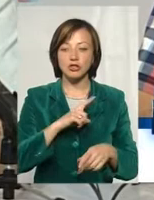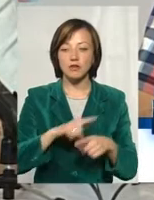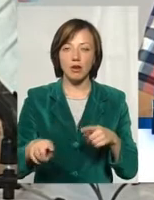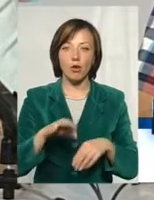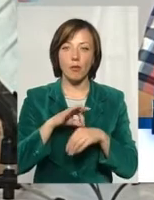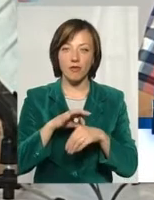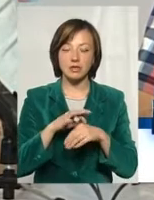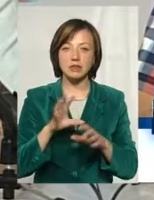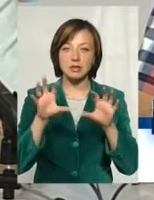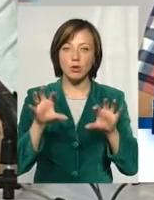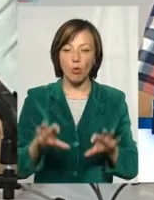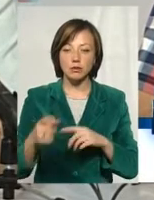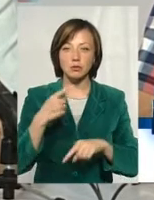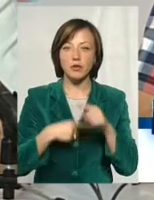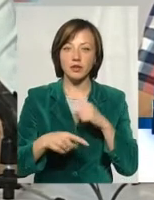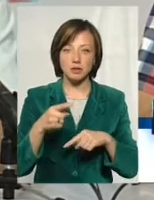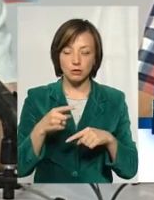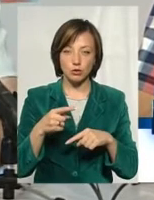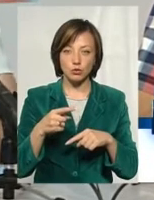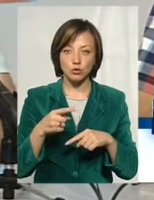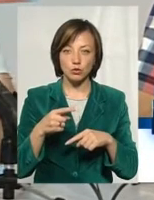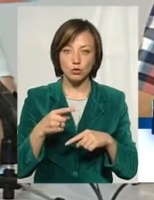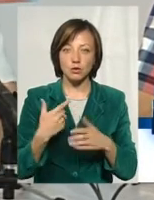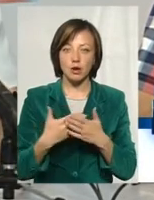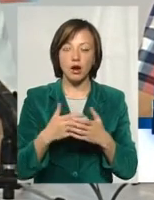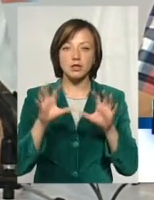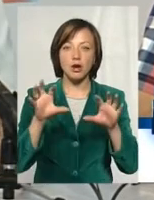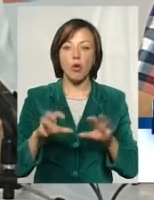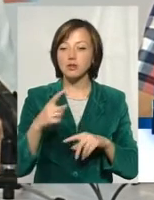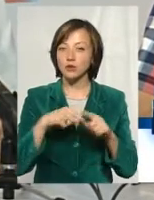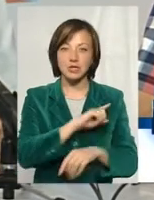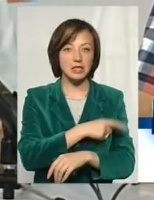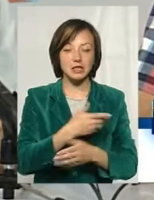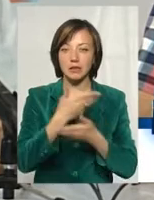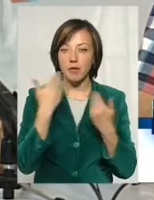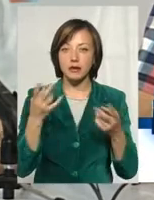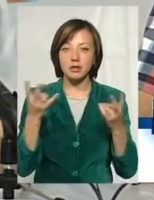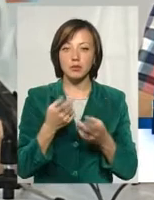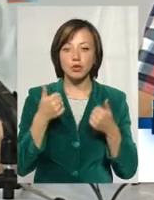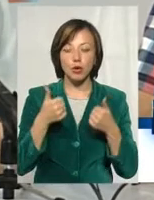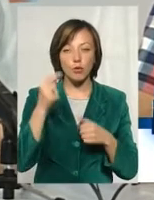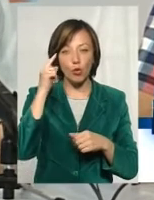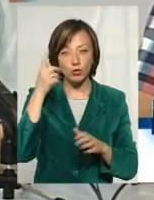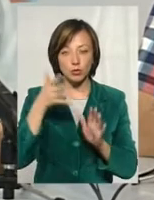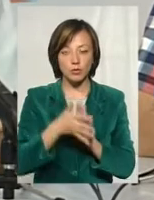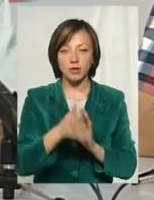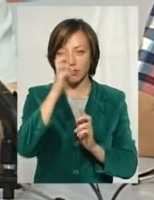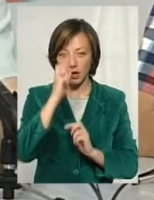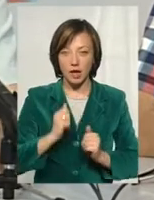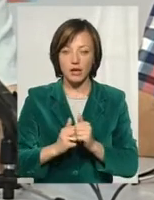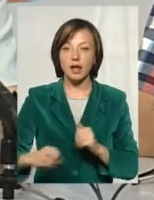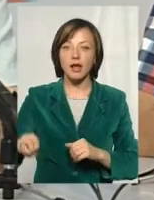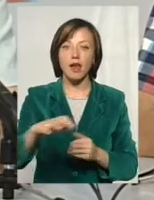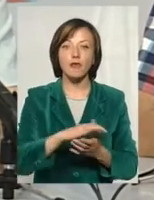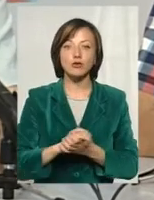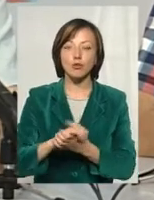провести закони, знову ж таки, повертаюся до своїх слів. Закон зворотньої сили немає. Потрібно все добре обдумати. В країнах Євросоюзу, в